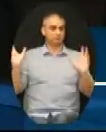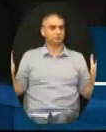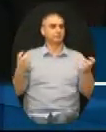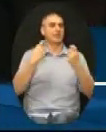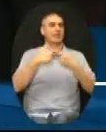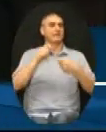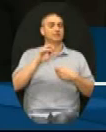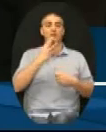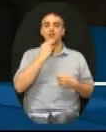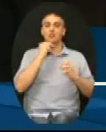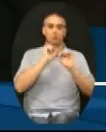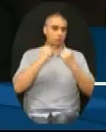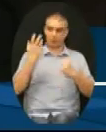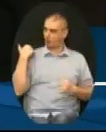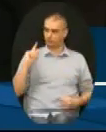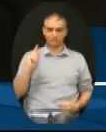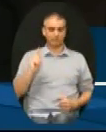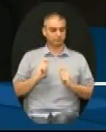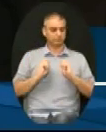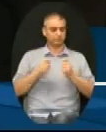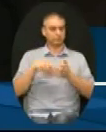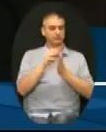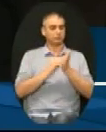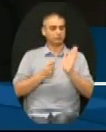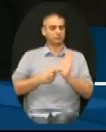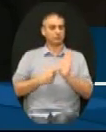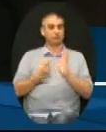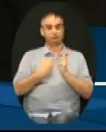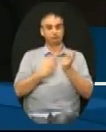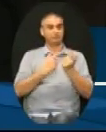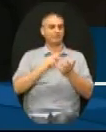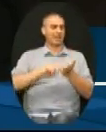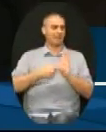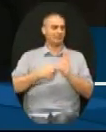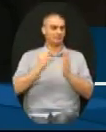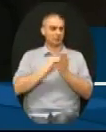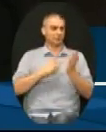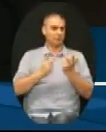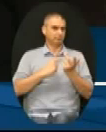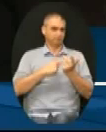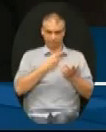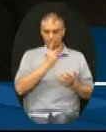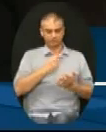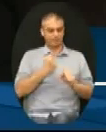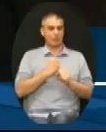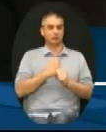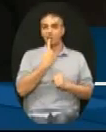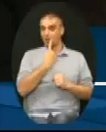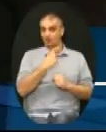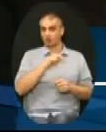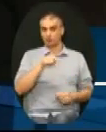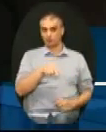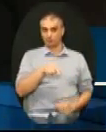חברי הכנסת של יהדות התורה לא מזמן, והגישו להם רשימה של דרישות ודברים, יעדים. רשימה של יעדים שבהם אתם צריכים לעמוד. אחד מזה העניין